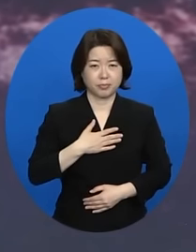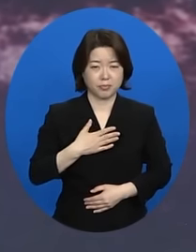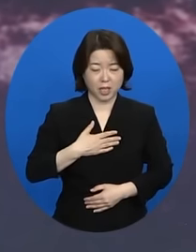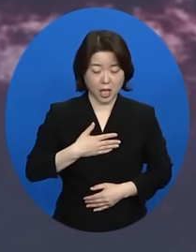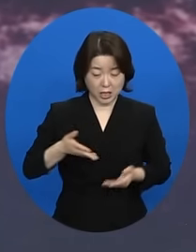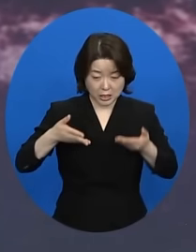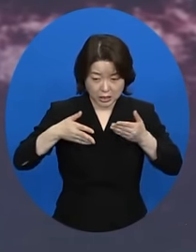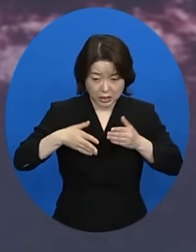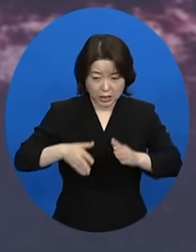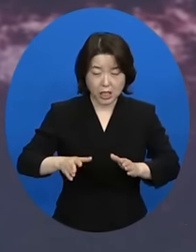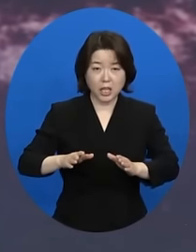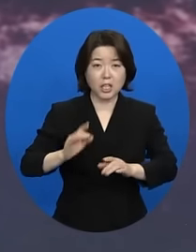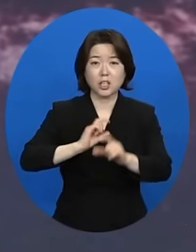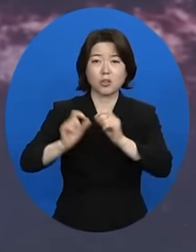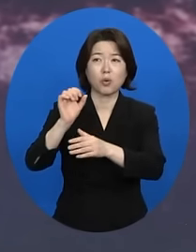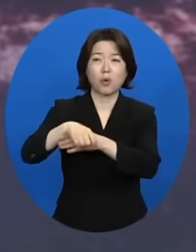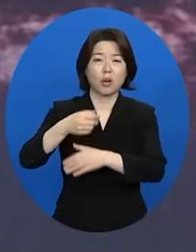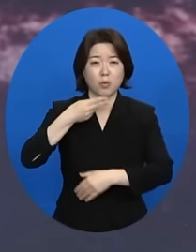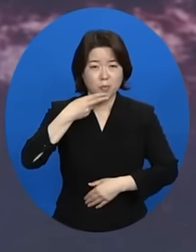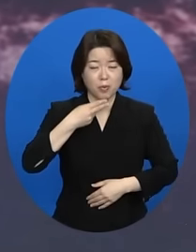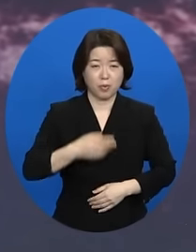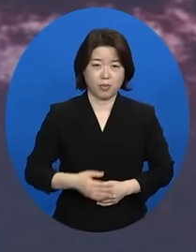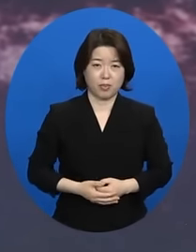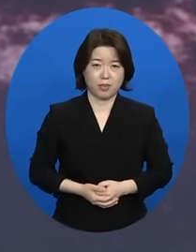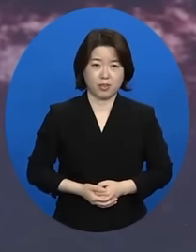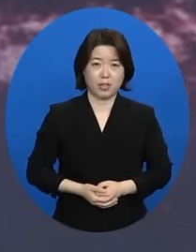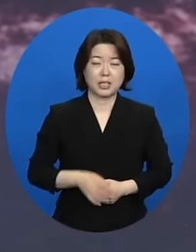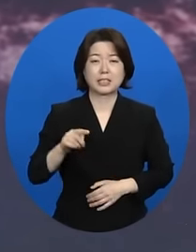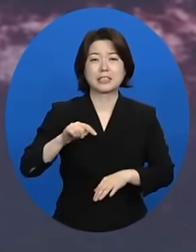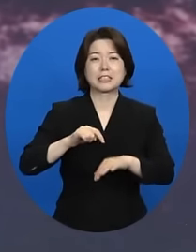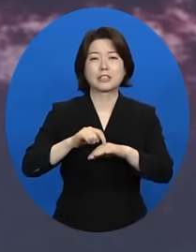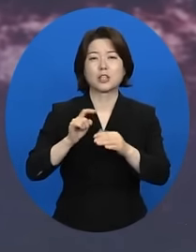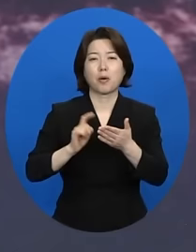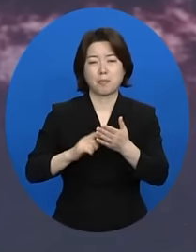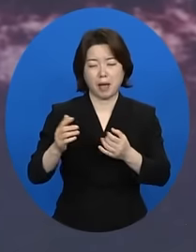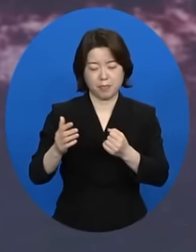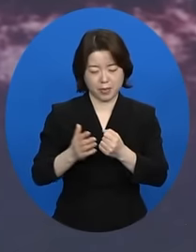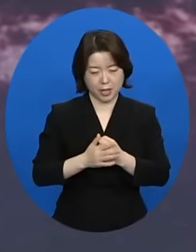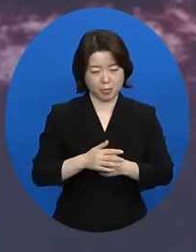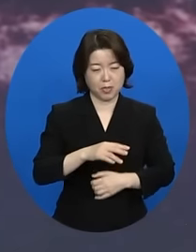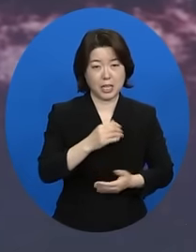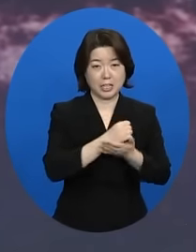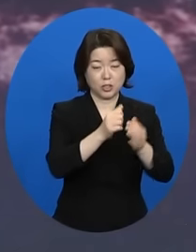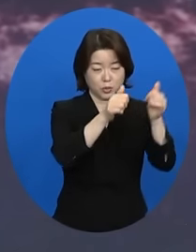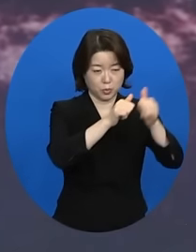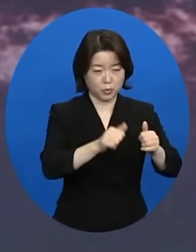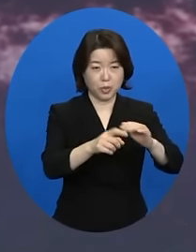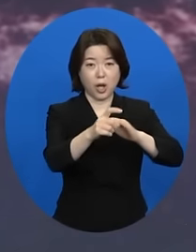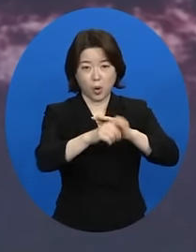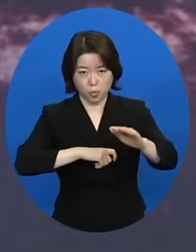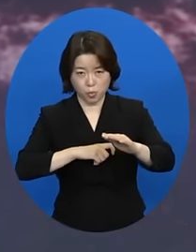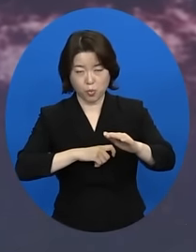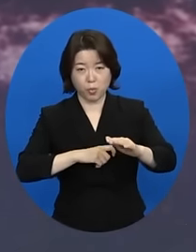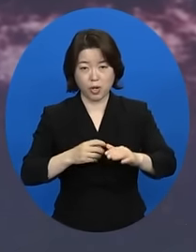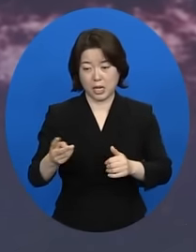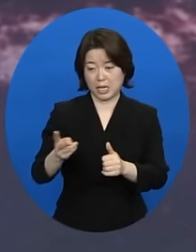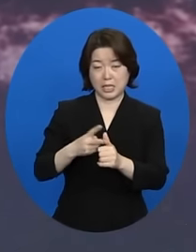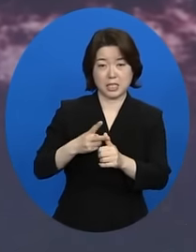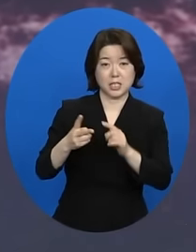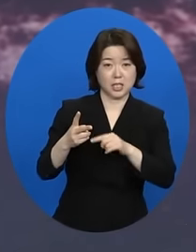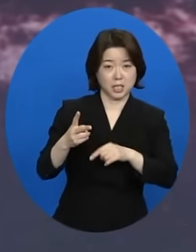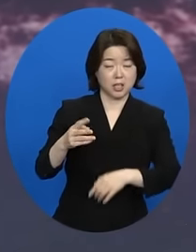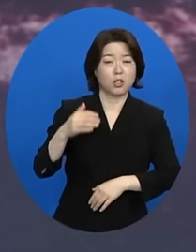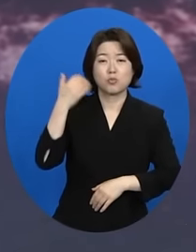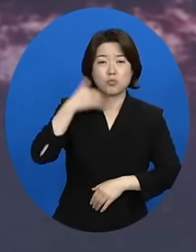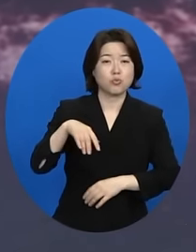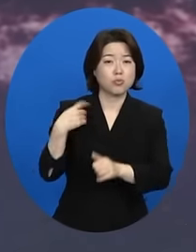태의문을 열어주질 않아. 그런 마음에 드라빔을 훔친 이 라헬을 그럼 누가 비난할 수